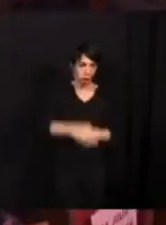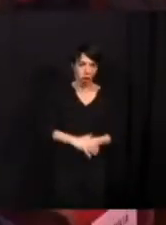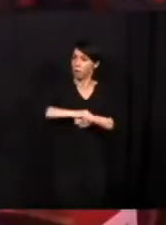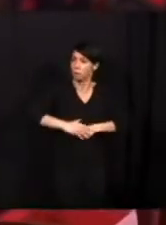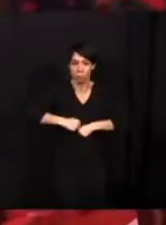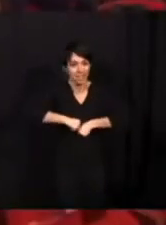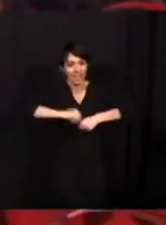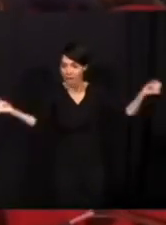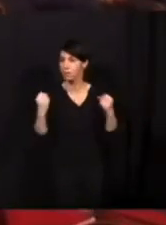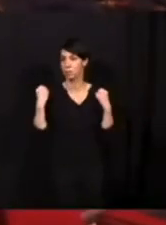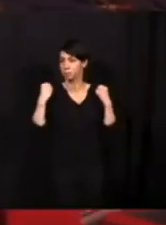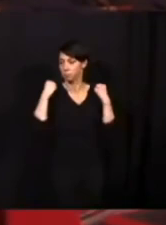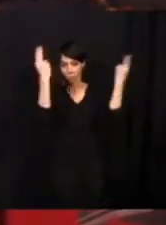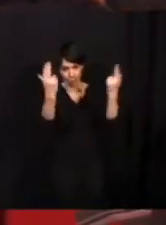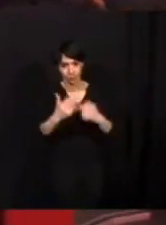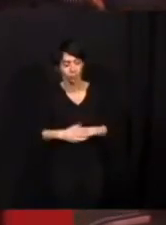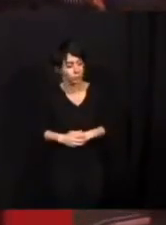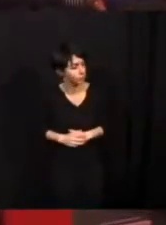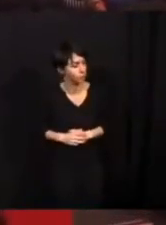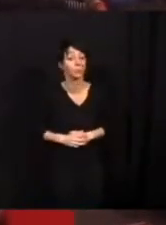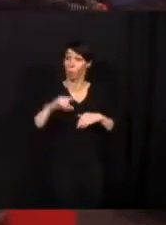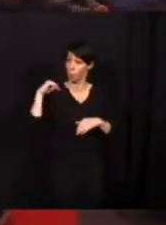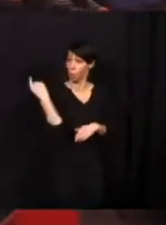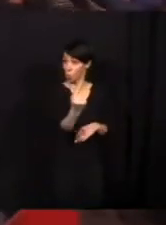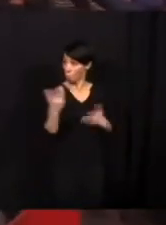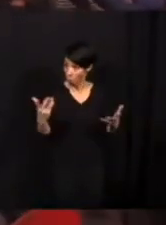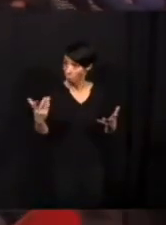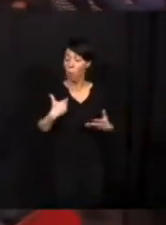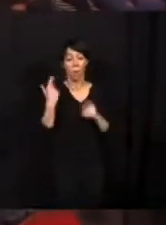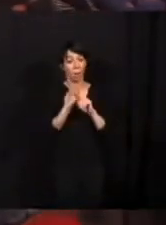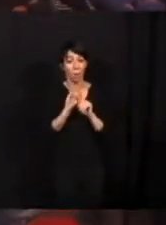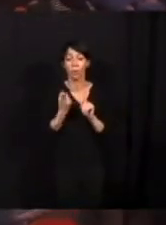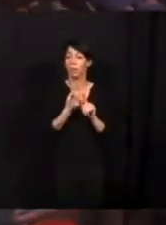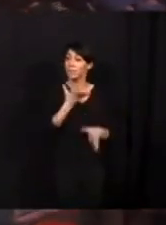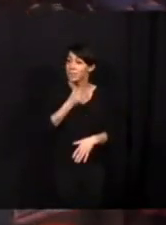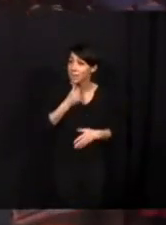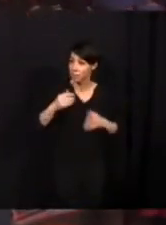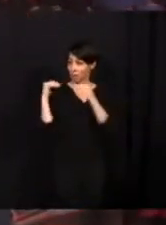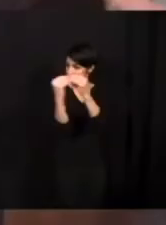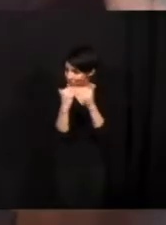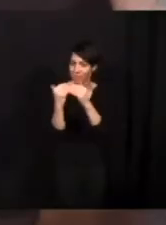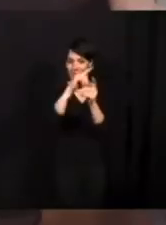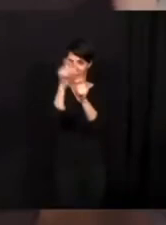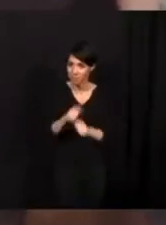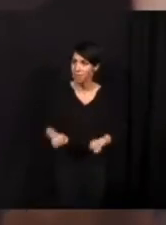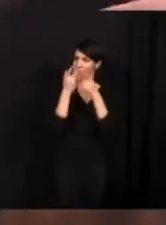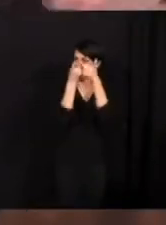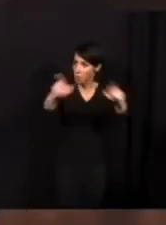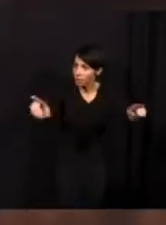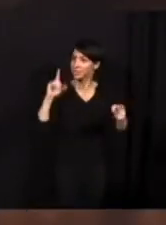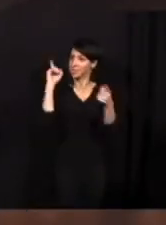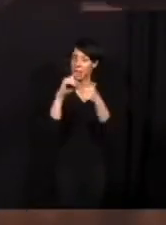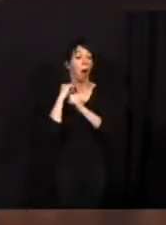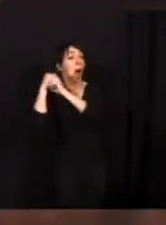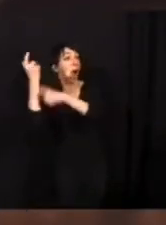une sexualité réciproque, démocratique, sortie de toute oppression, y compris économique.